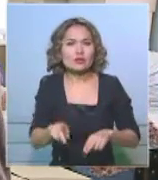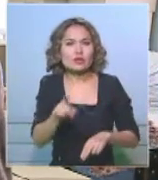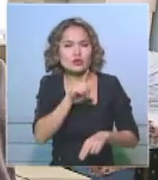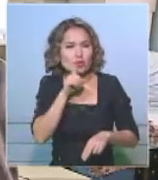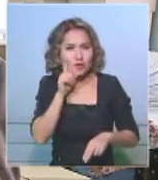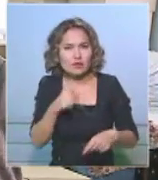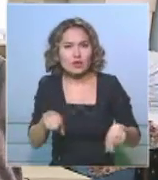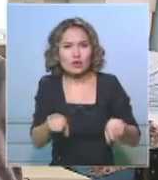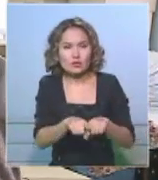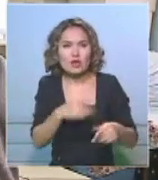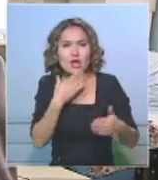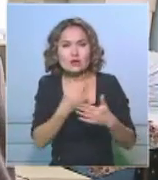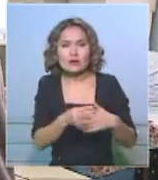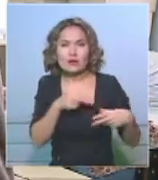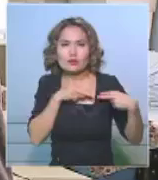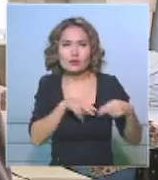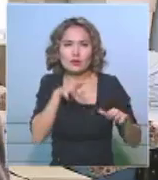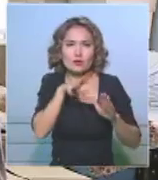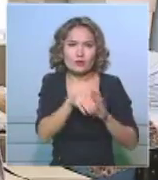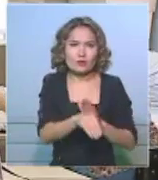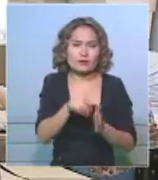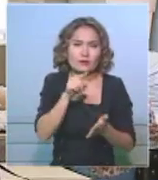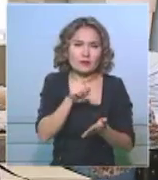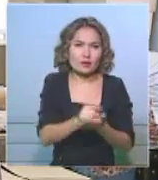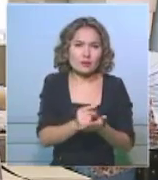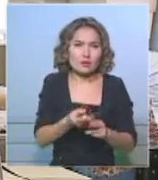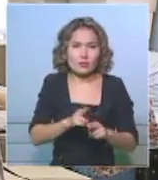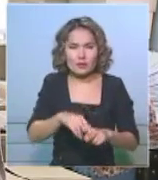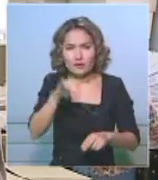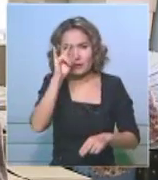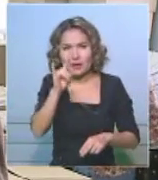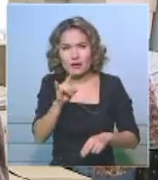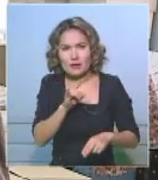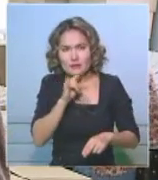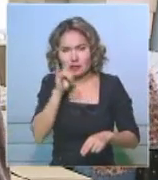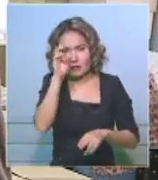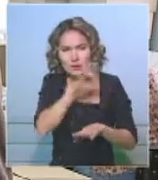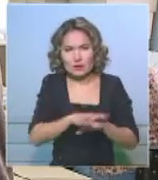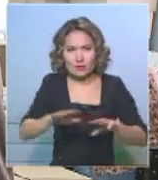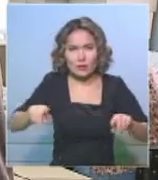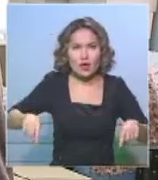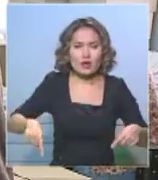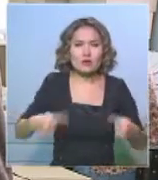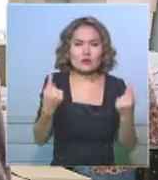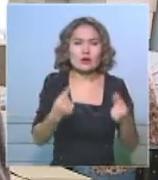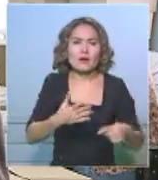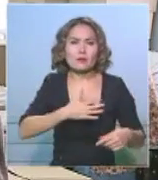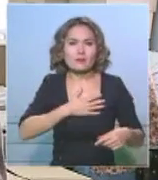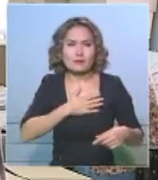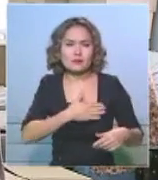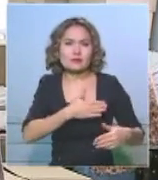керек. Жаңаруға байланысты жаңа толқын, жаңа леп, қиындықтарды шешу жолдарын